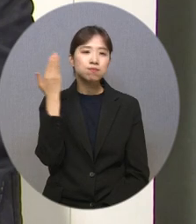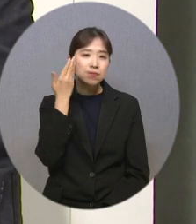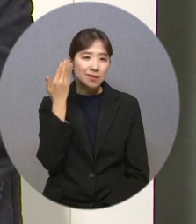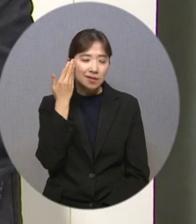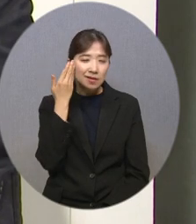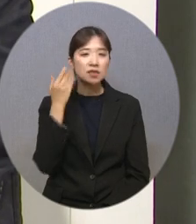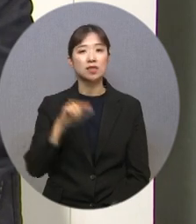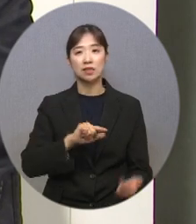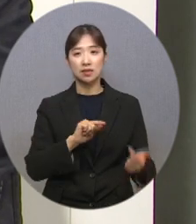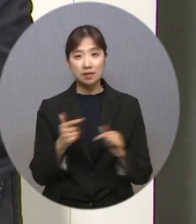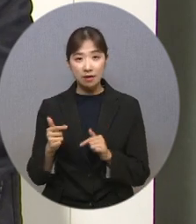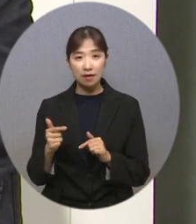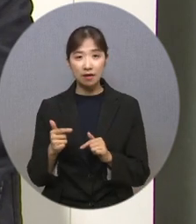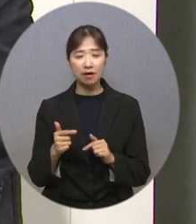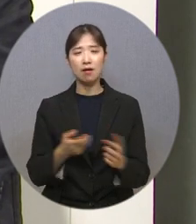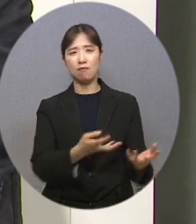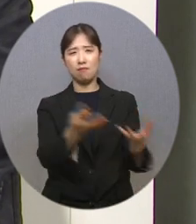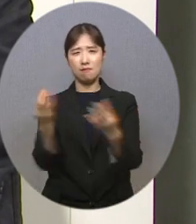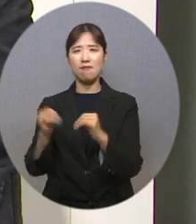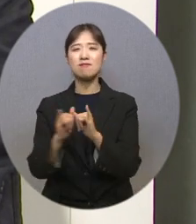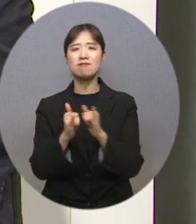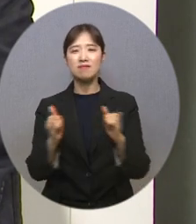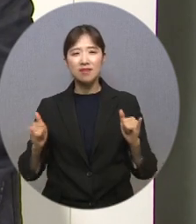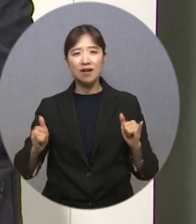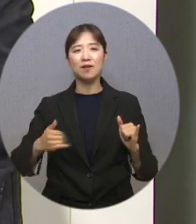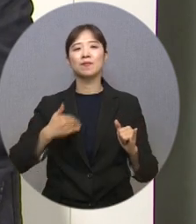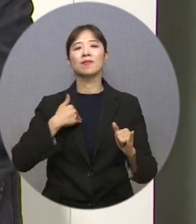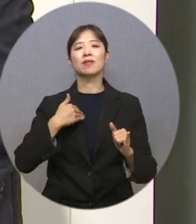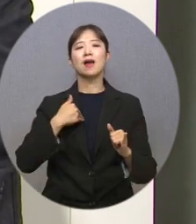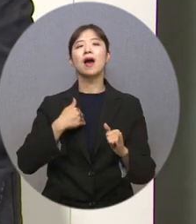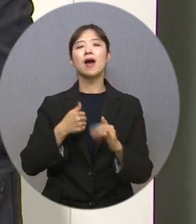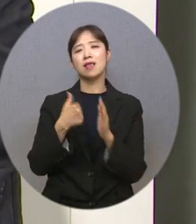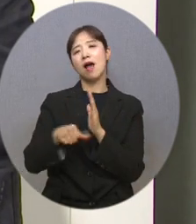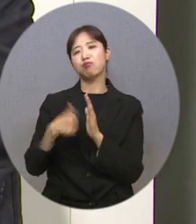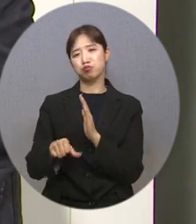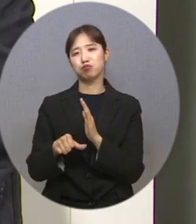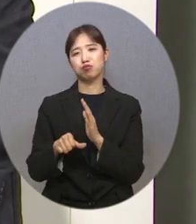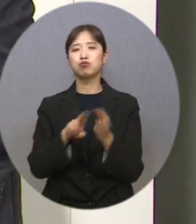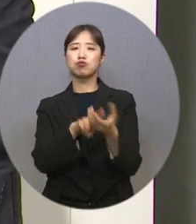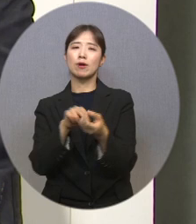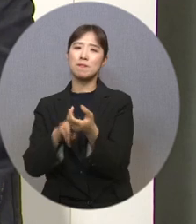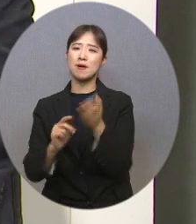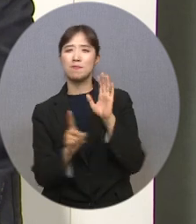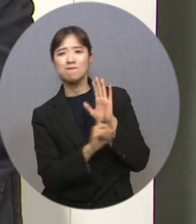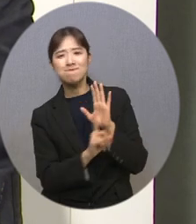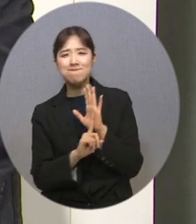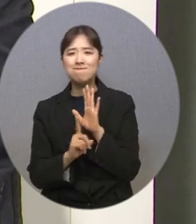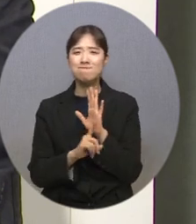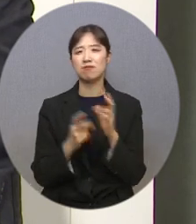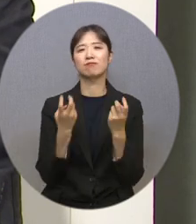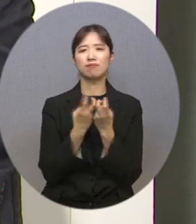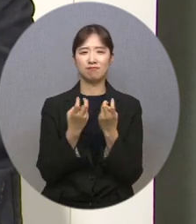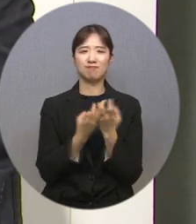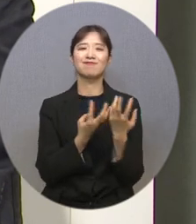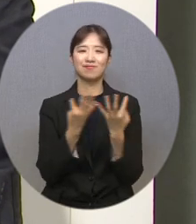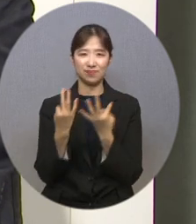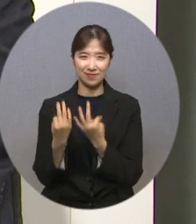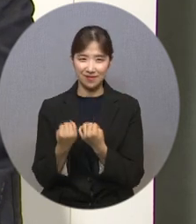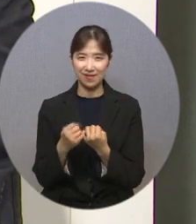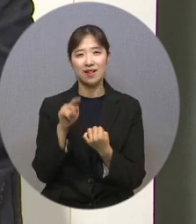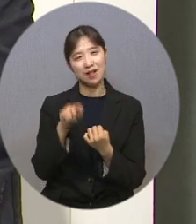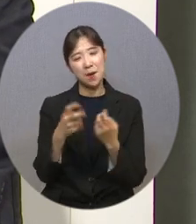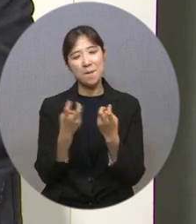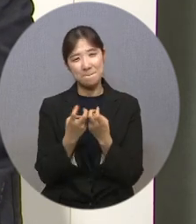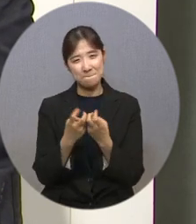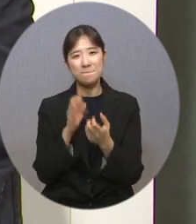지식들을 많은 사람들에게 내 스스로가 상품이 되어서 알릴 수 있는 다양한 방법들이 있습니다. 그래서 그것들을